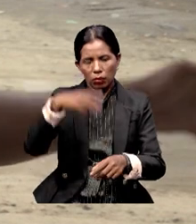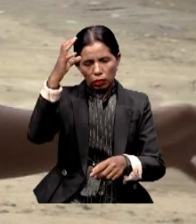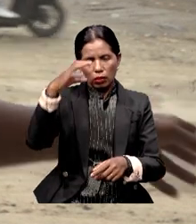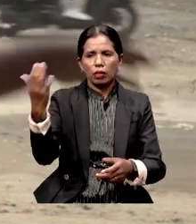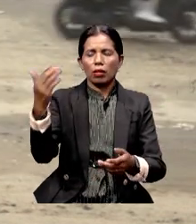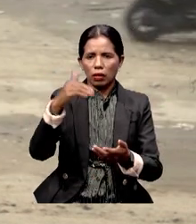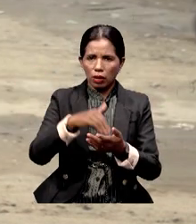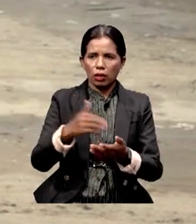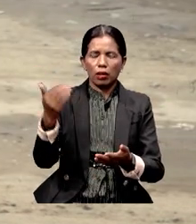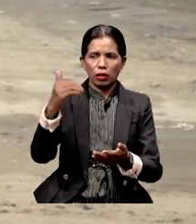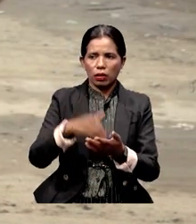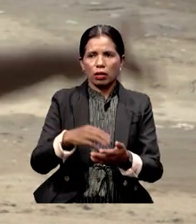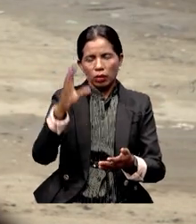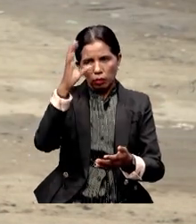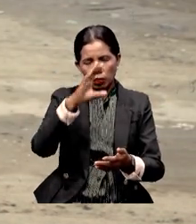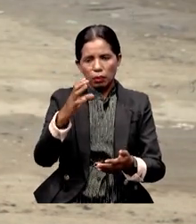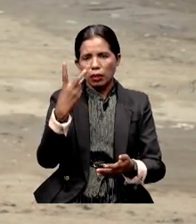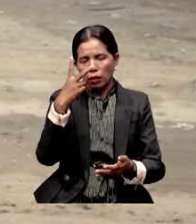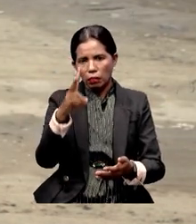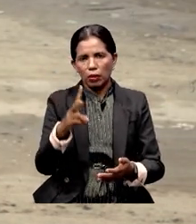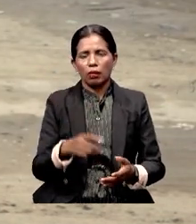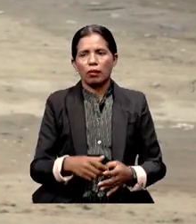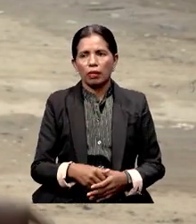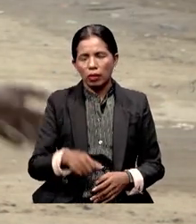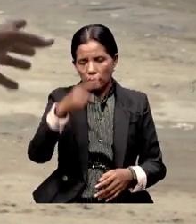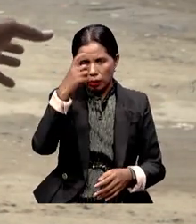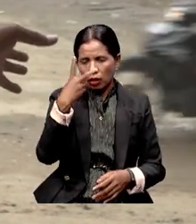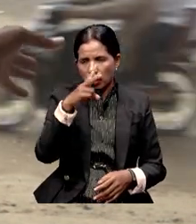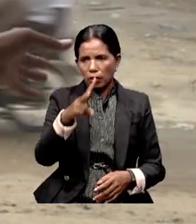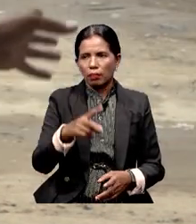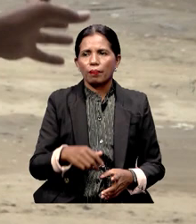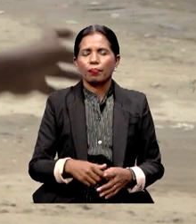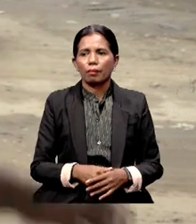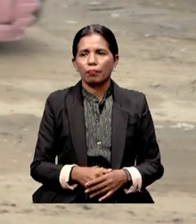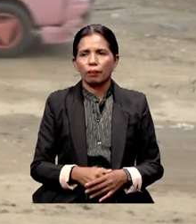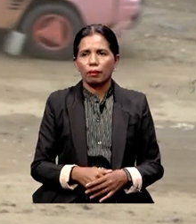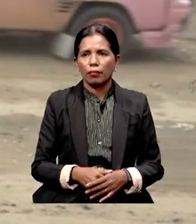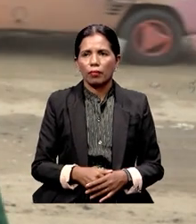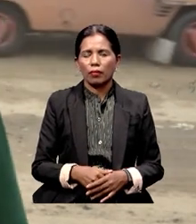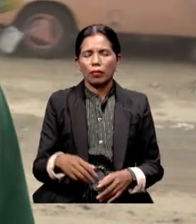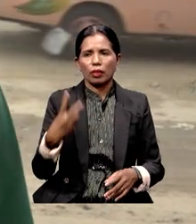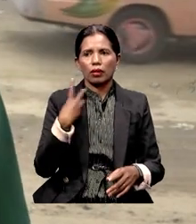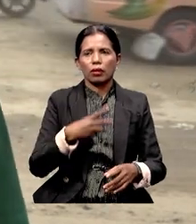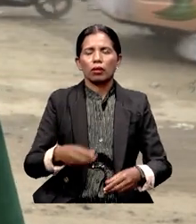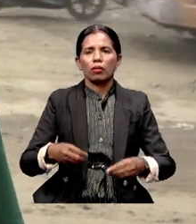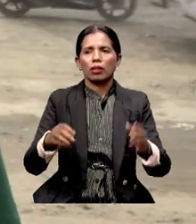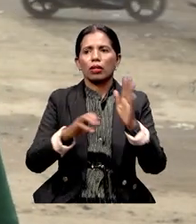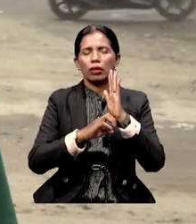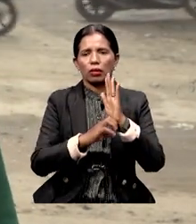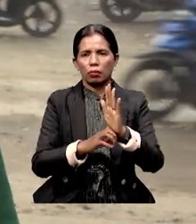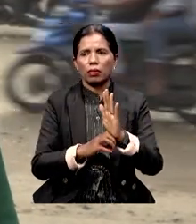pete na fatin ita buka uluk mani abut tambah itare rai rahun hanesan rai rahun ita bela for example dengar